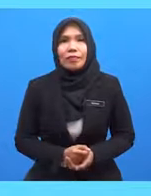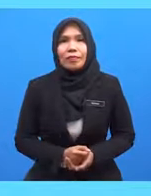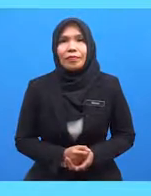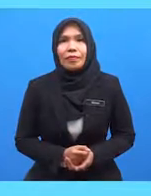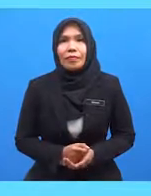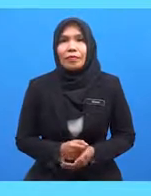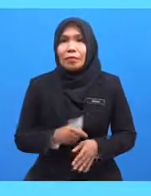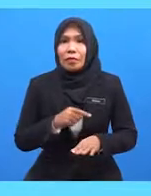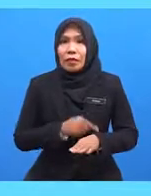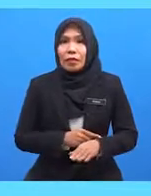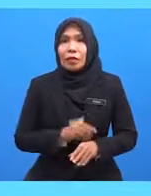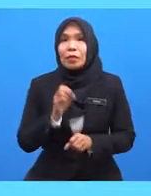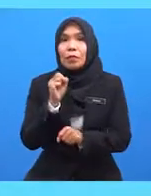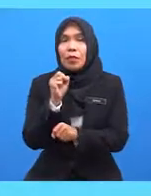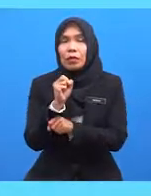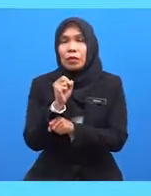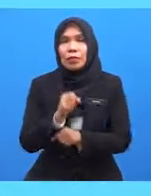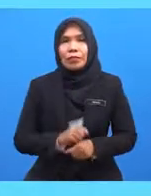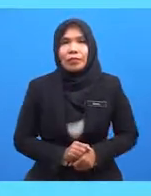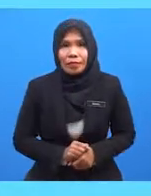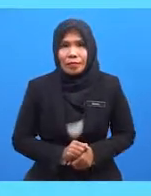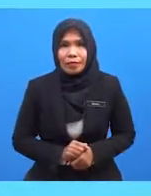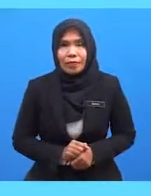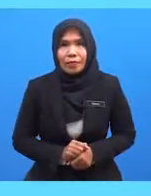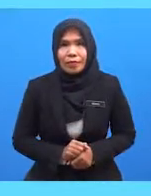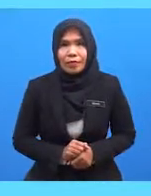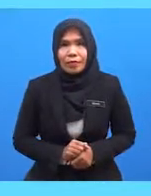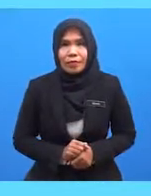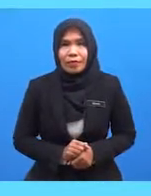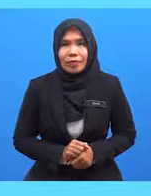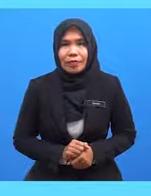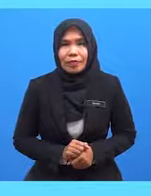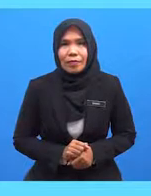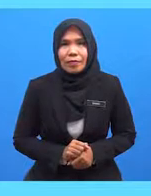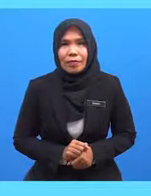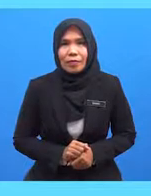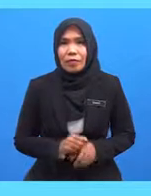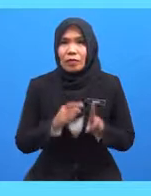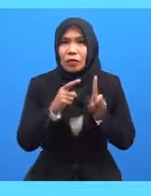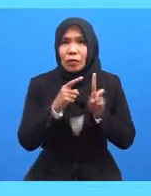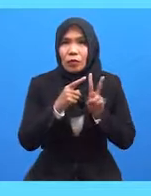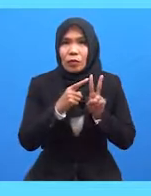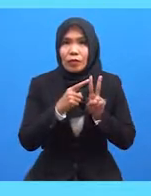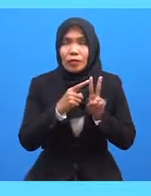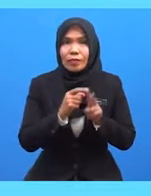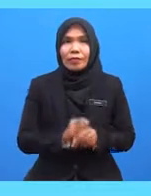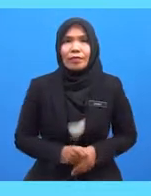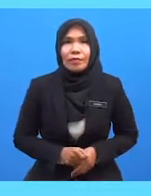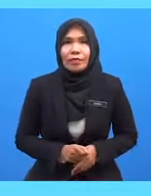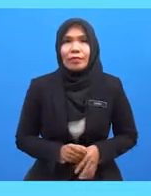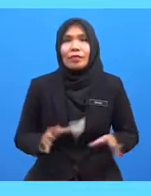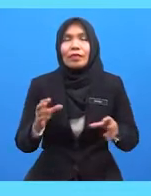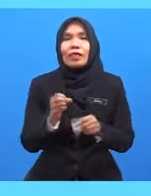nisan, hukum kanun, surat awal dan naskah klasik. Dan objektif kedua ialah pelajar